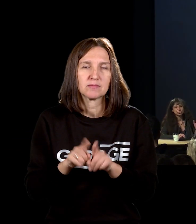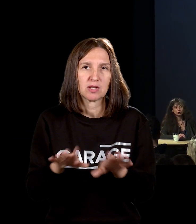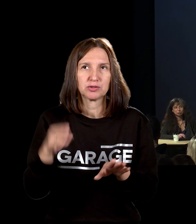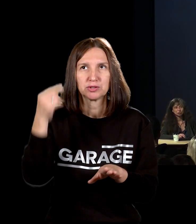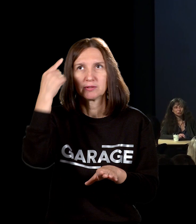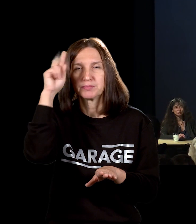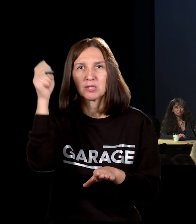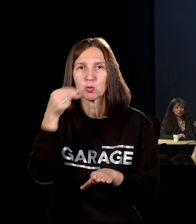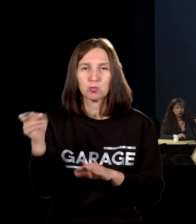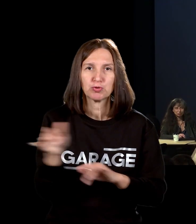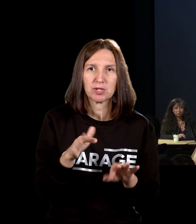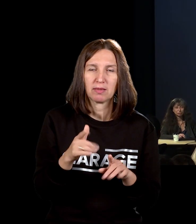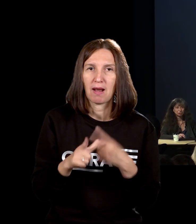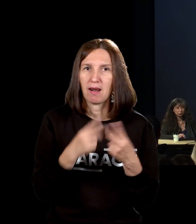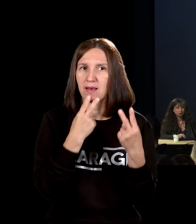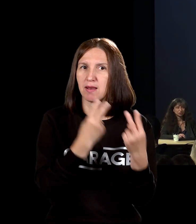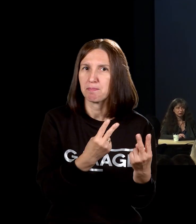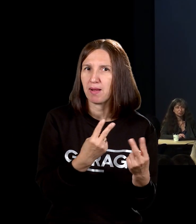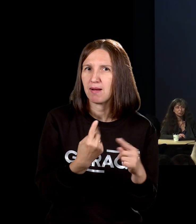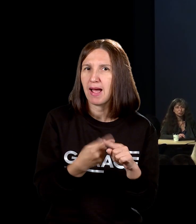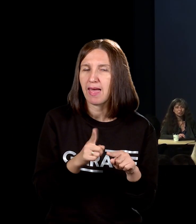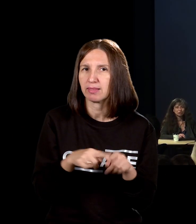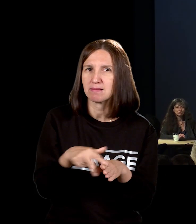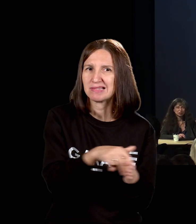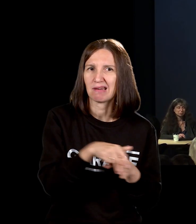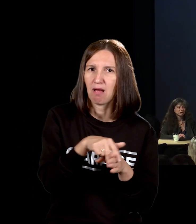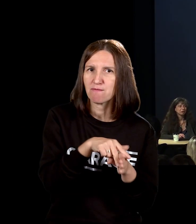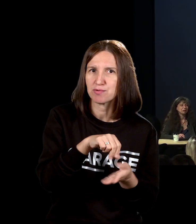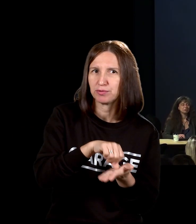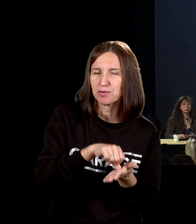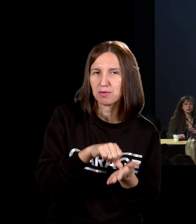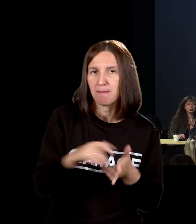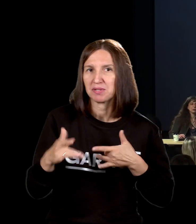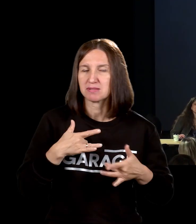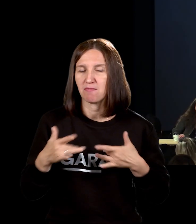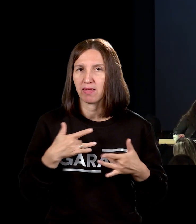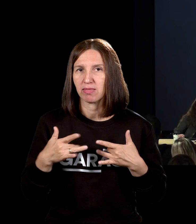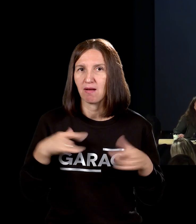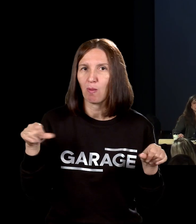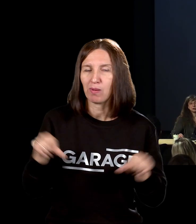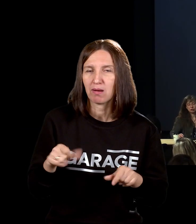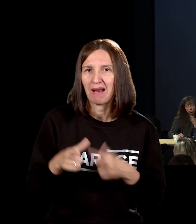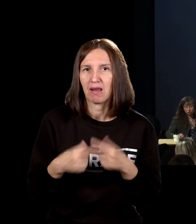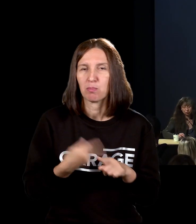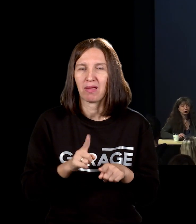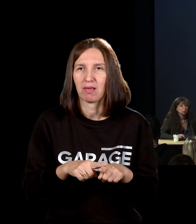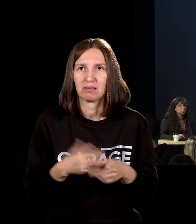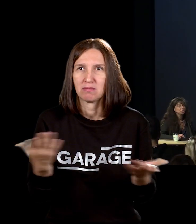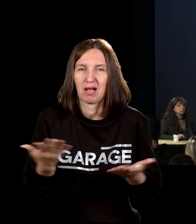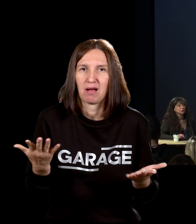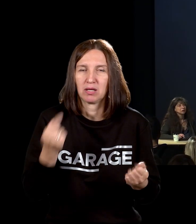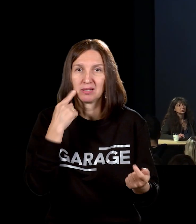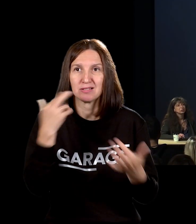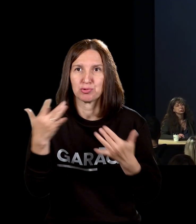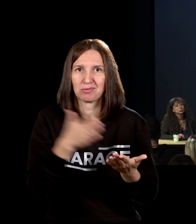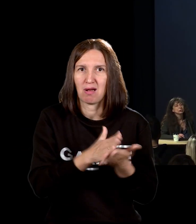где непонятно, что происходит, то ли это некий цирковой трюк, да, некое представление в кабаре, то ли это некая сюрреалистическая история, тоже